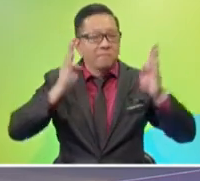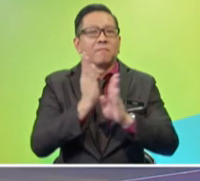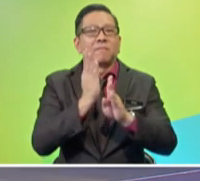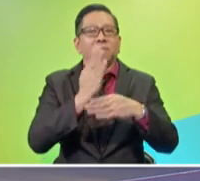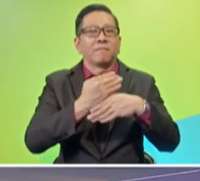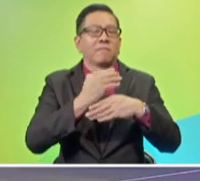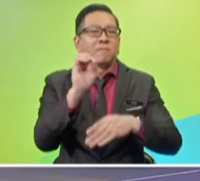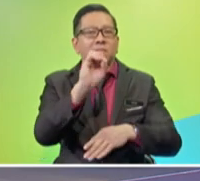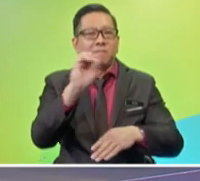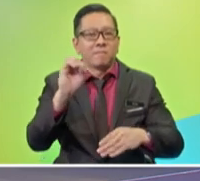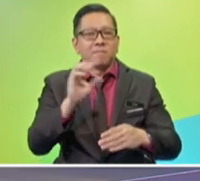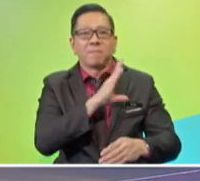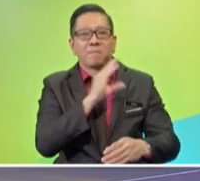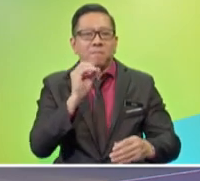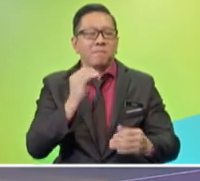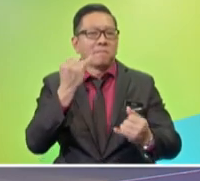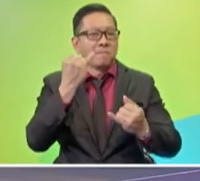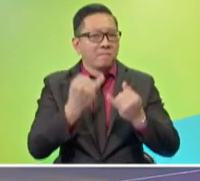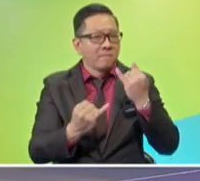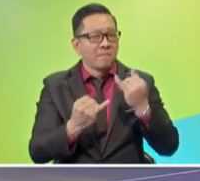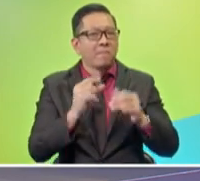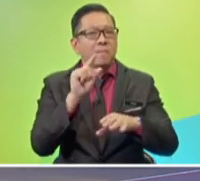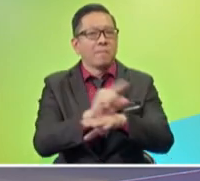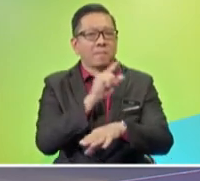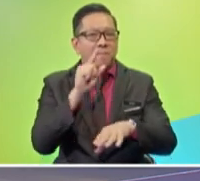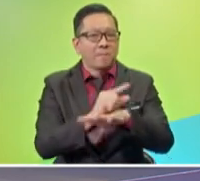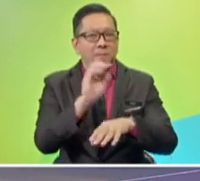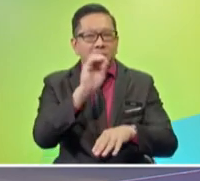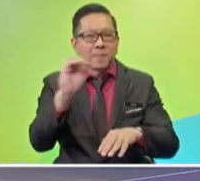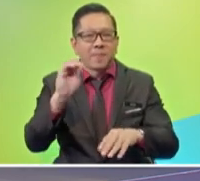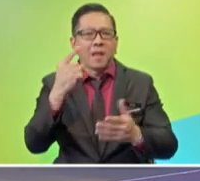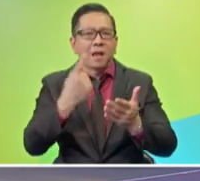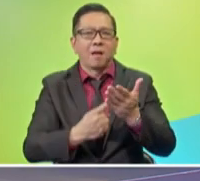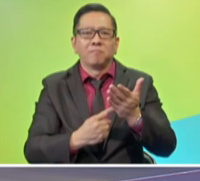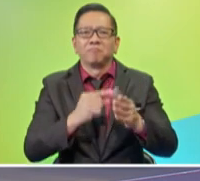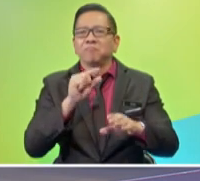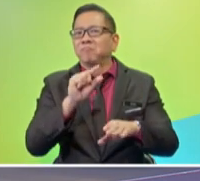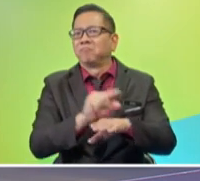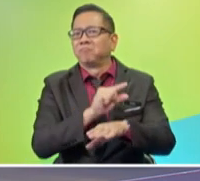ni. Dan dengan menggunakan sifar ni, Mira tengok apa yang saya boleh buat.